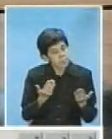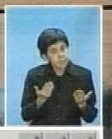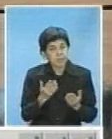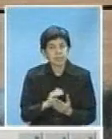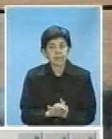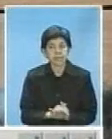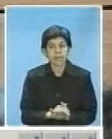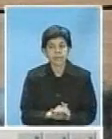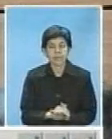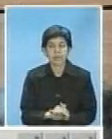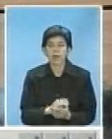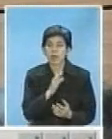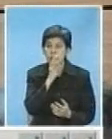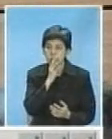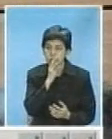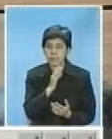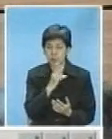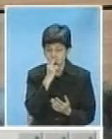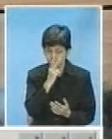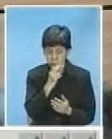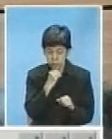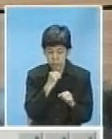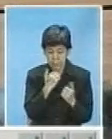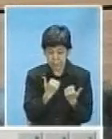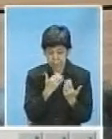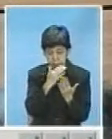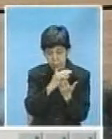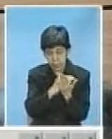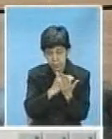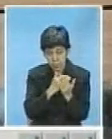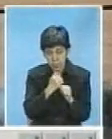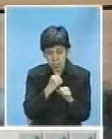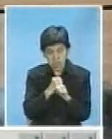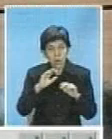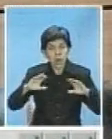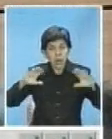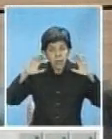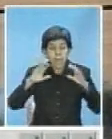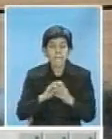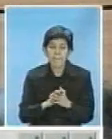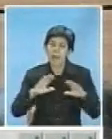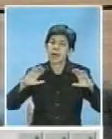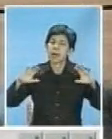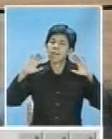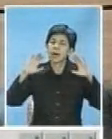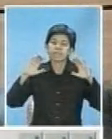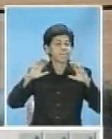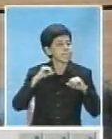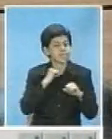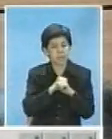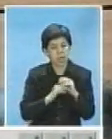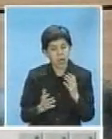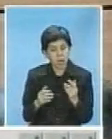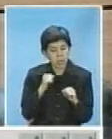ปล่าแต่ถ้าเราไปดูนะคะนอกจากนี้เนี่ยที่มีมากกว่าของรัฐบาลแต่รัฐบาลก็ไม่เอามารว